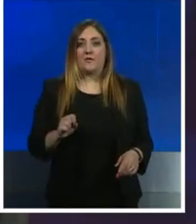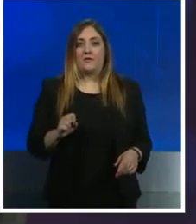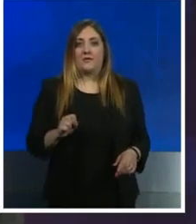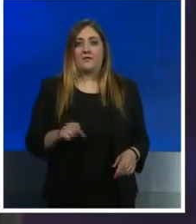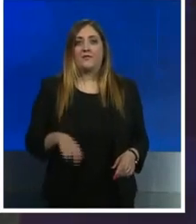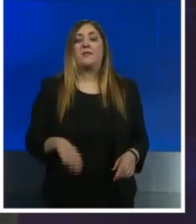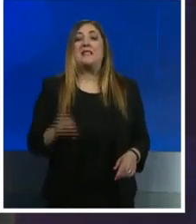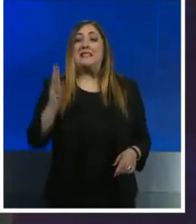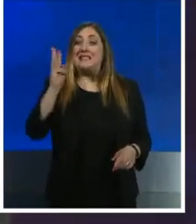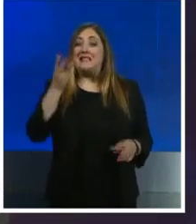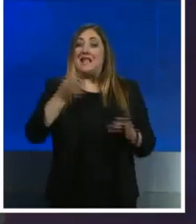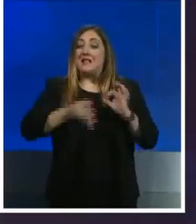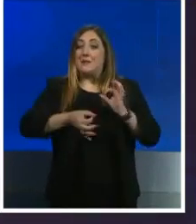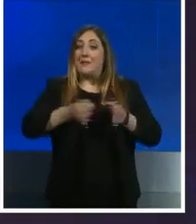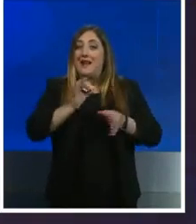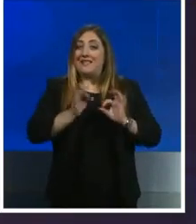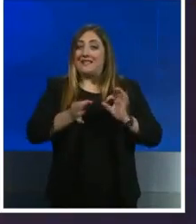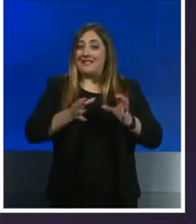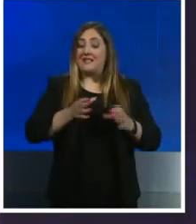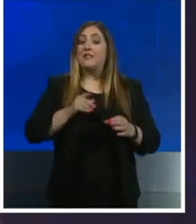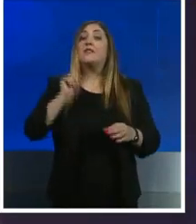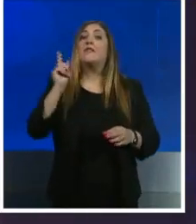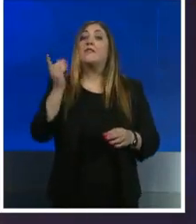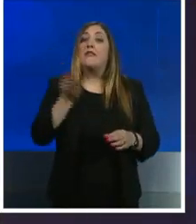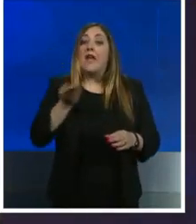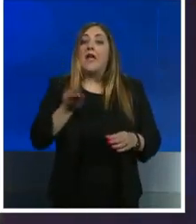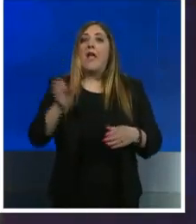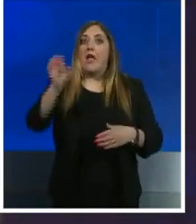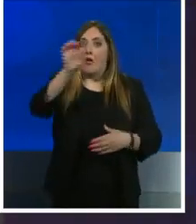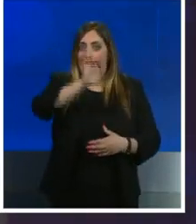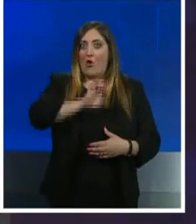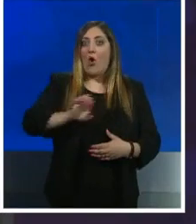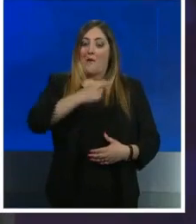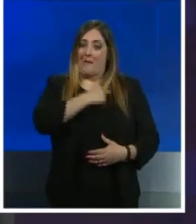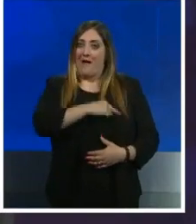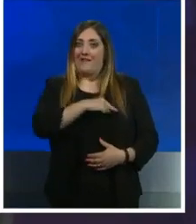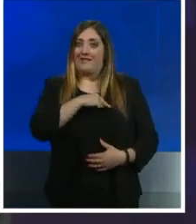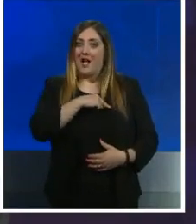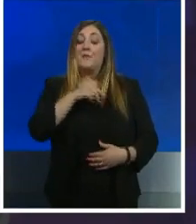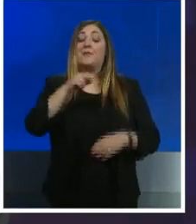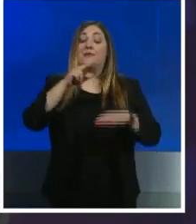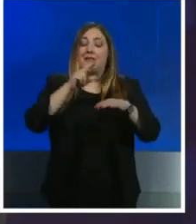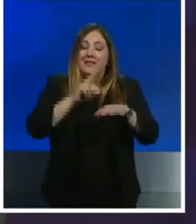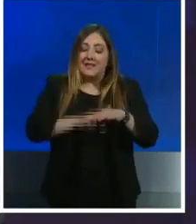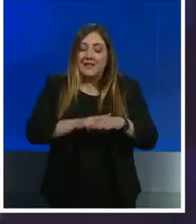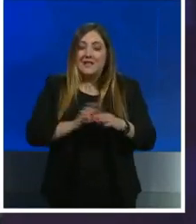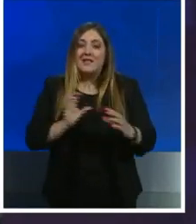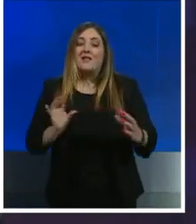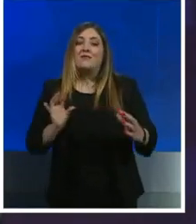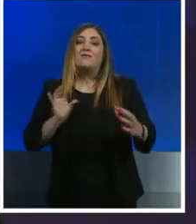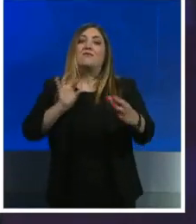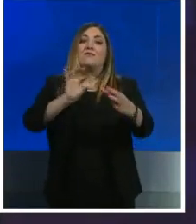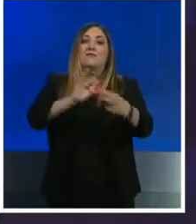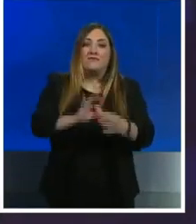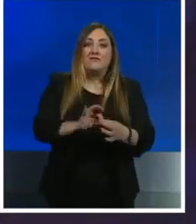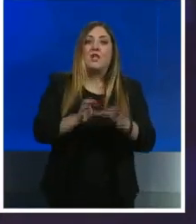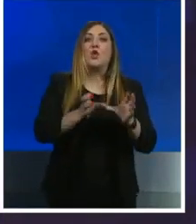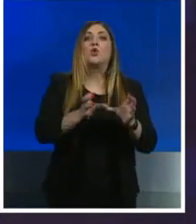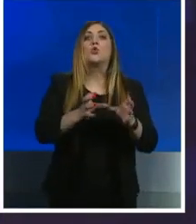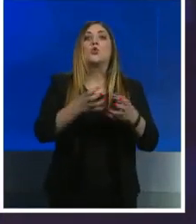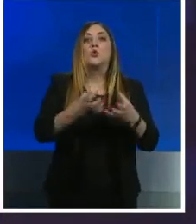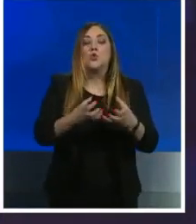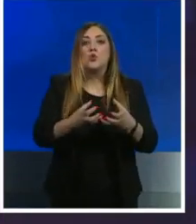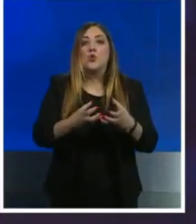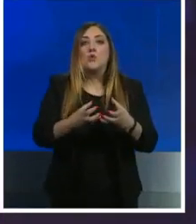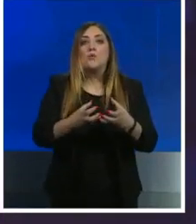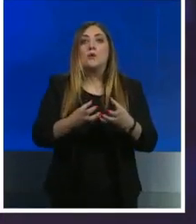Bit-tielet partit Malti fil-Parlament Ewropew jista' jingħaqad mal-kumplament tal-grupp ta'